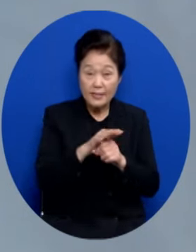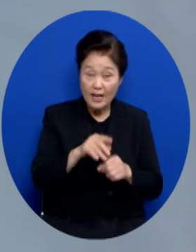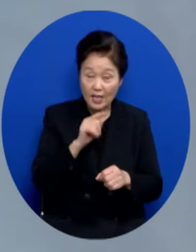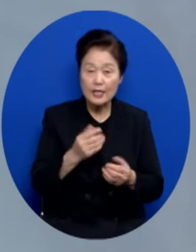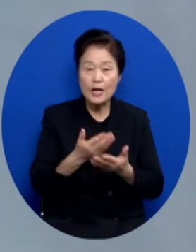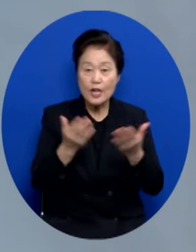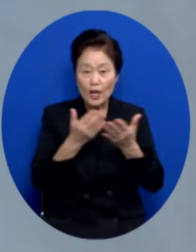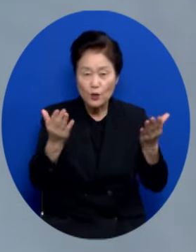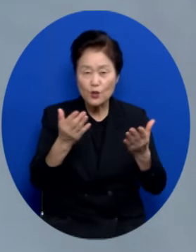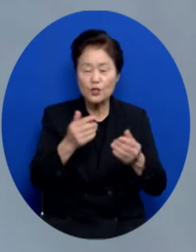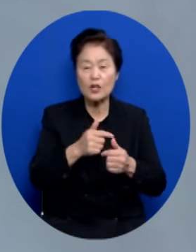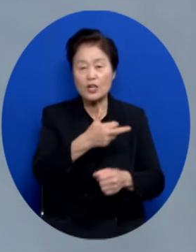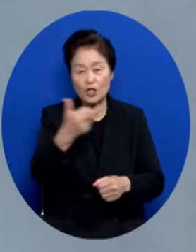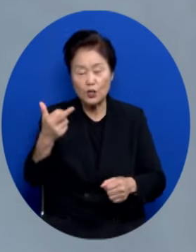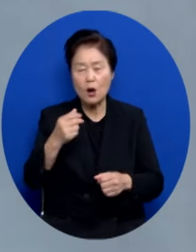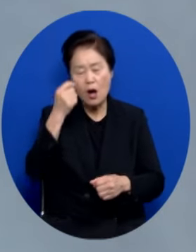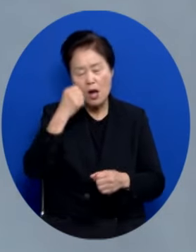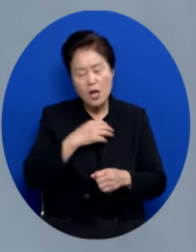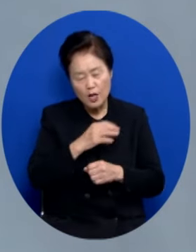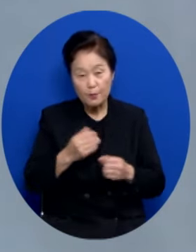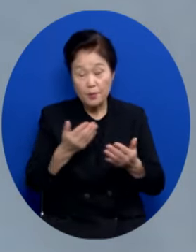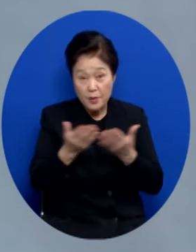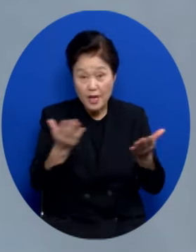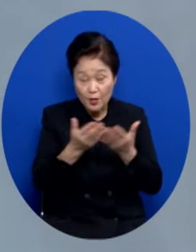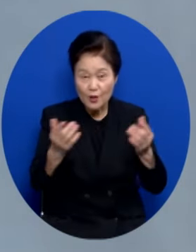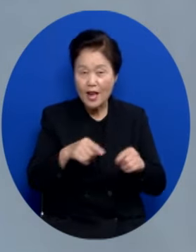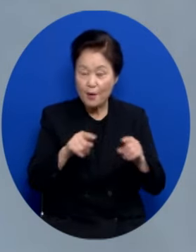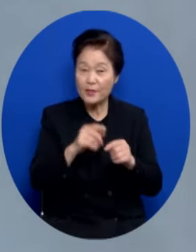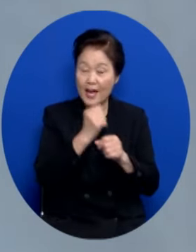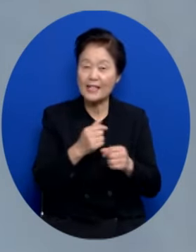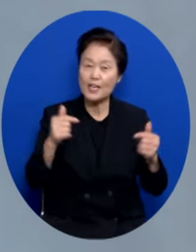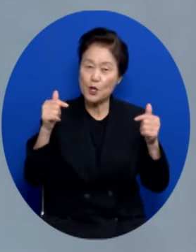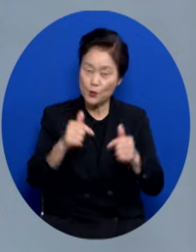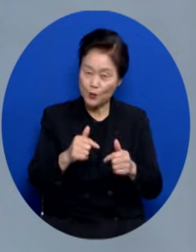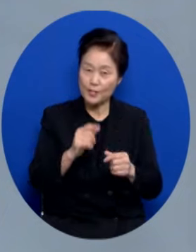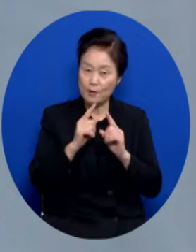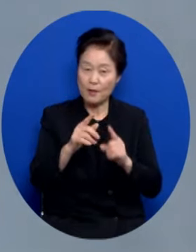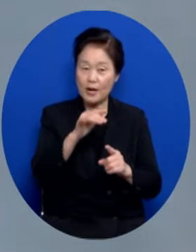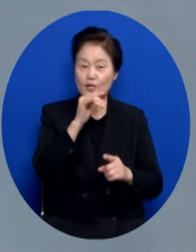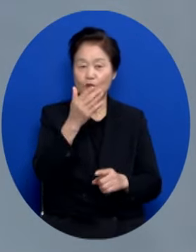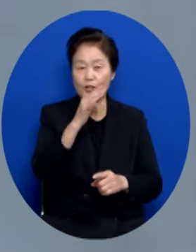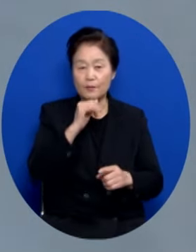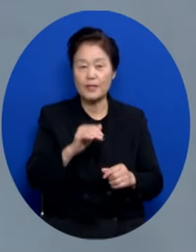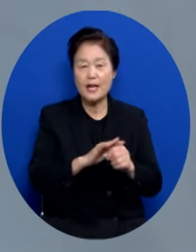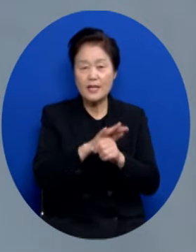나눌수록 작아지는 것이고, 그래서 이 행사를 통해서 우리 모두가 사랑으로 더욱